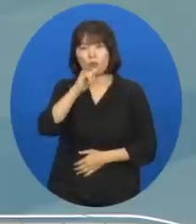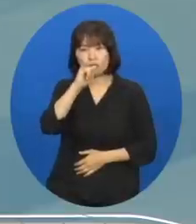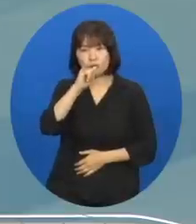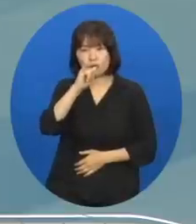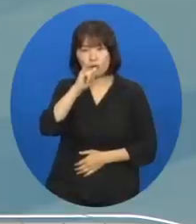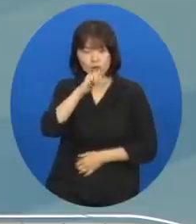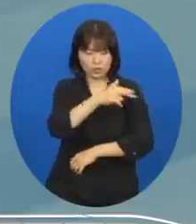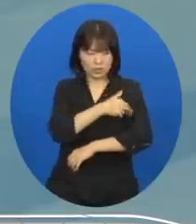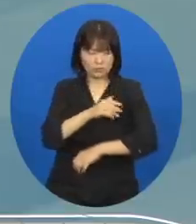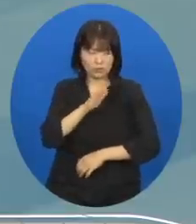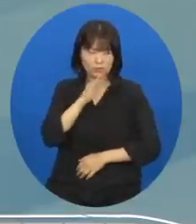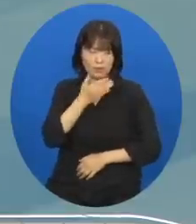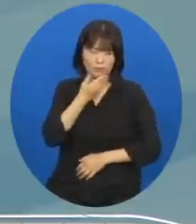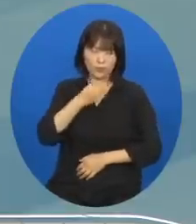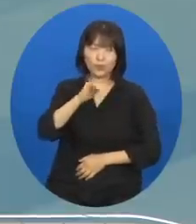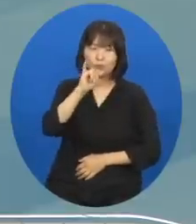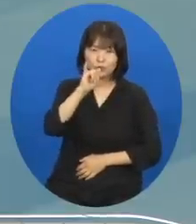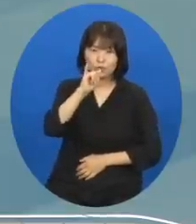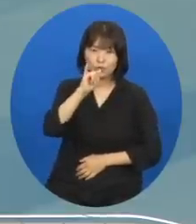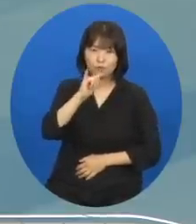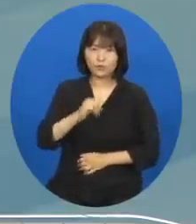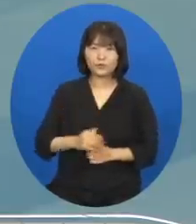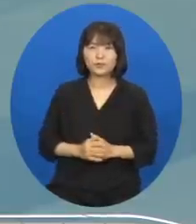집사님이 복이 있는 분이지.